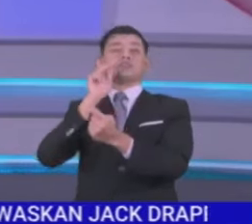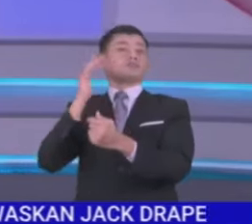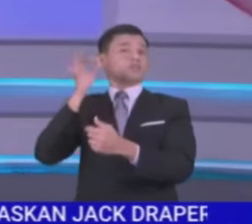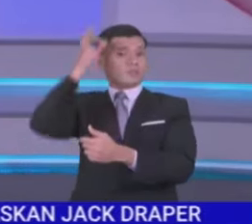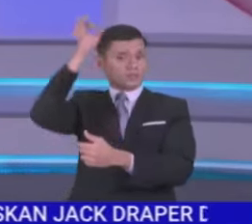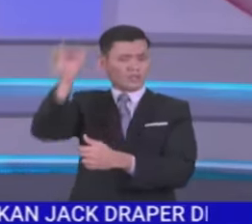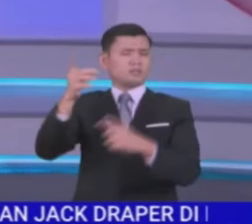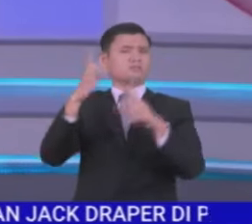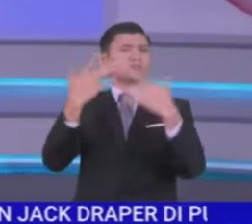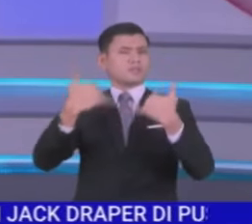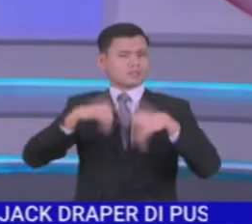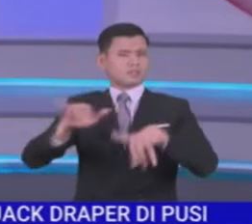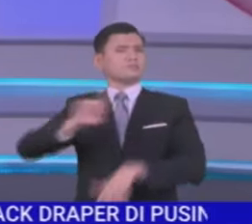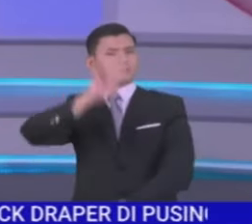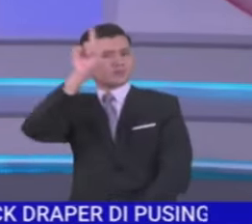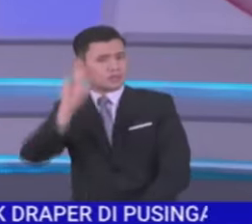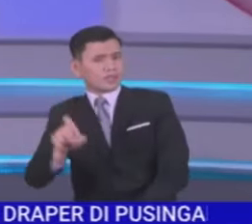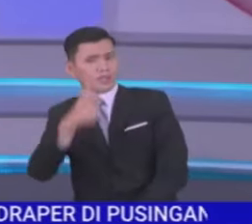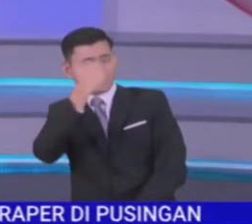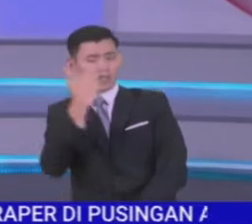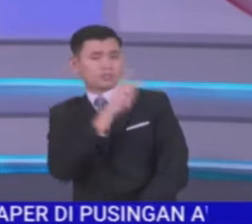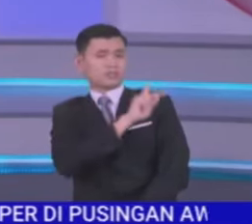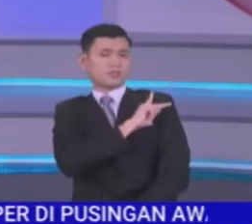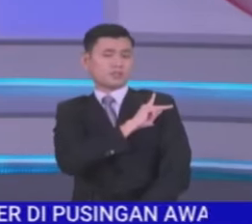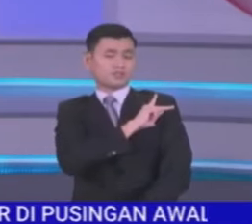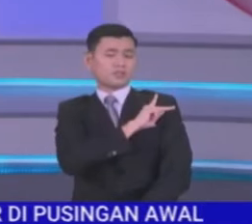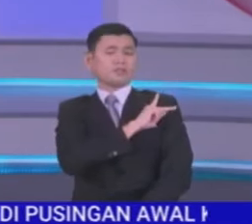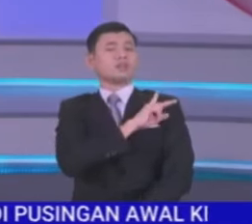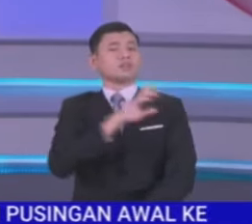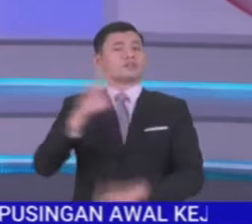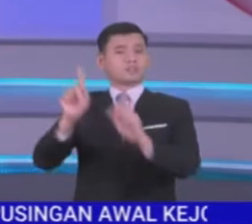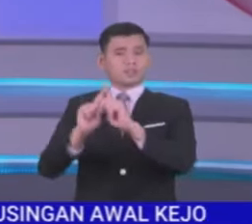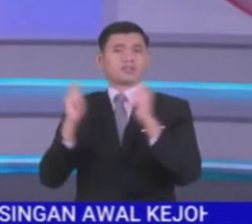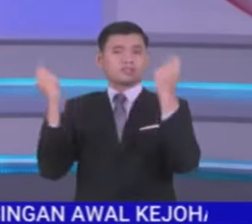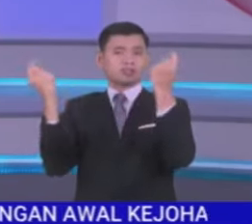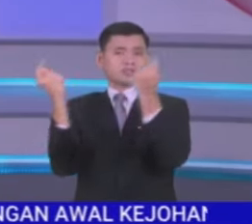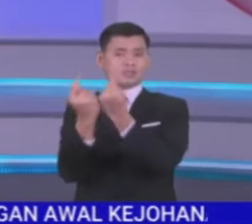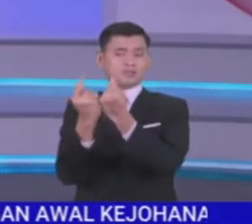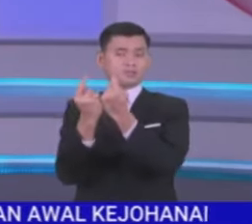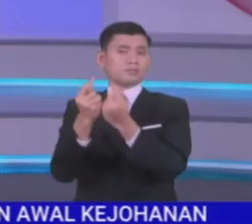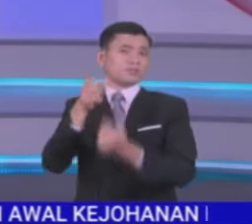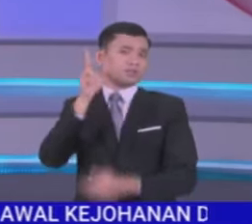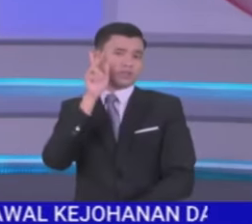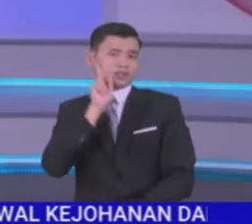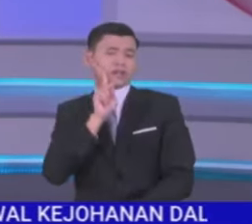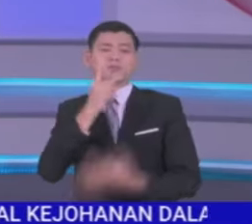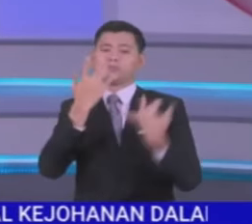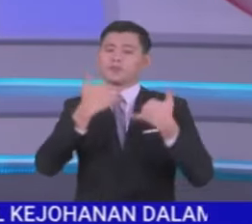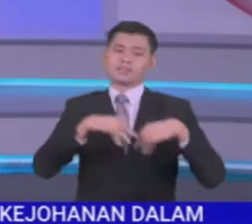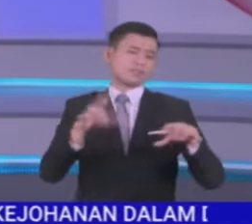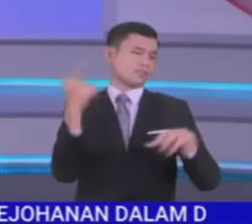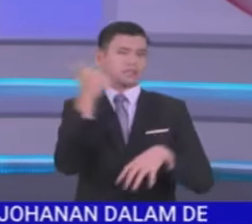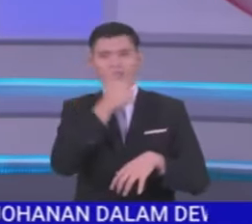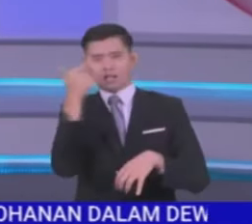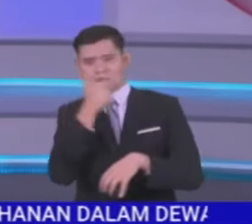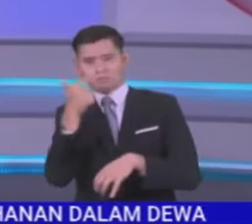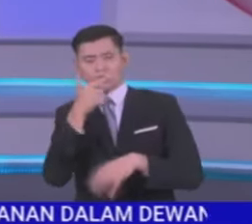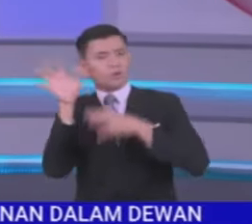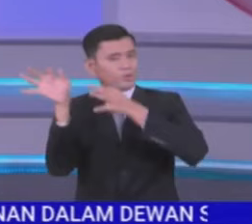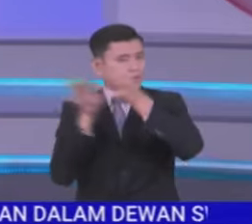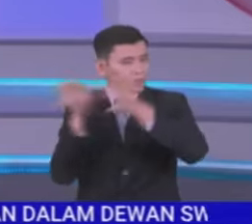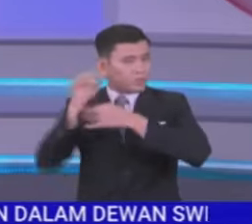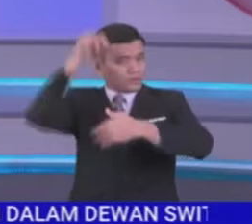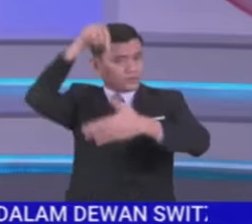menjadi tanda tanya ini selepas ketua pegawai eksekutif kapal Idris Ali masih genggam mengulas selanjutnya mengenai perkembangan